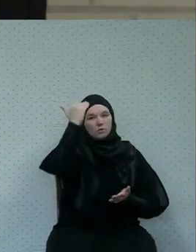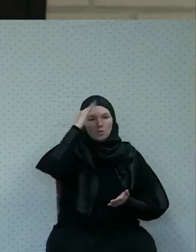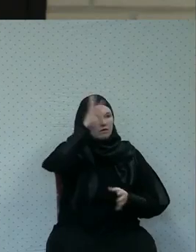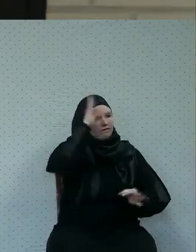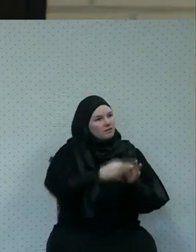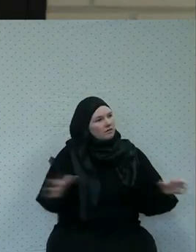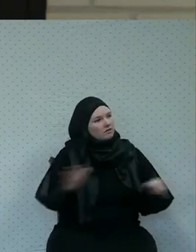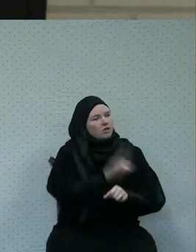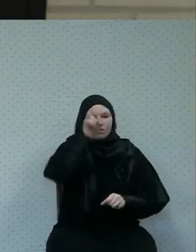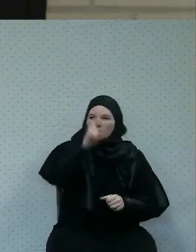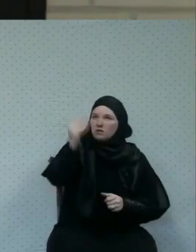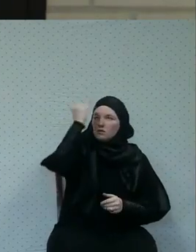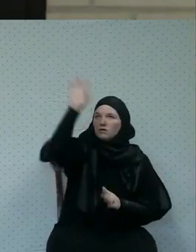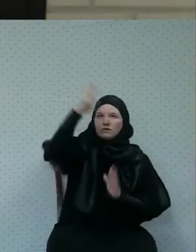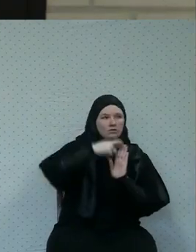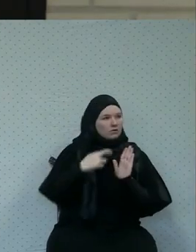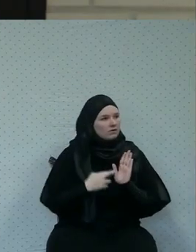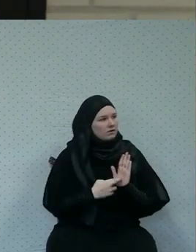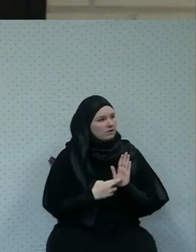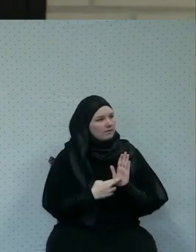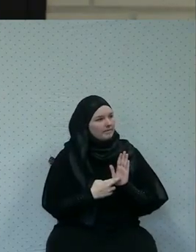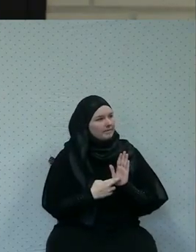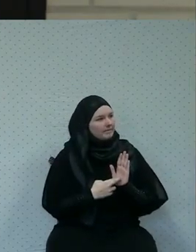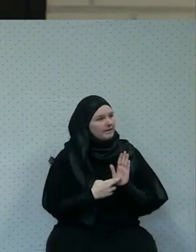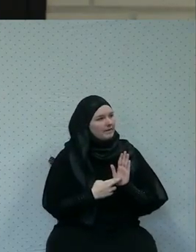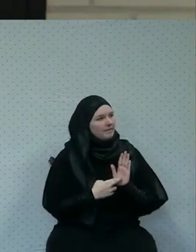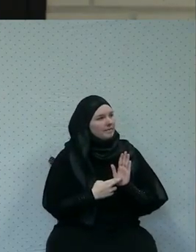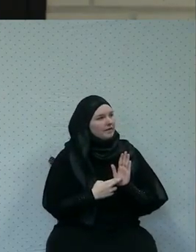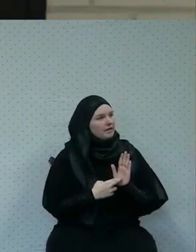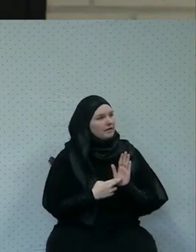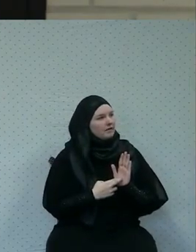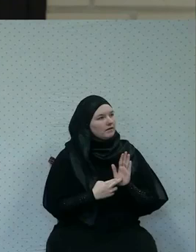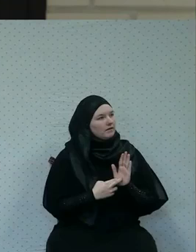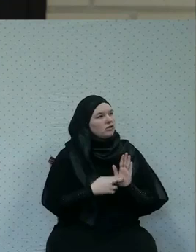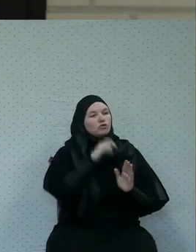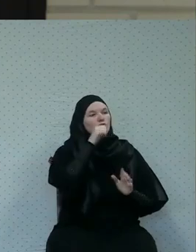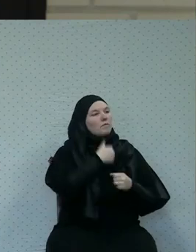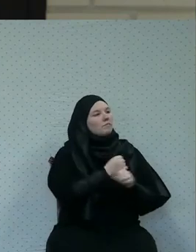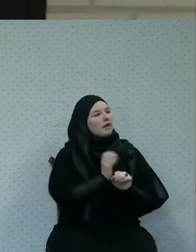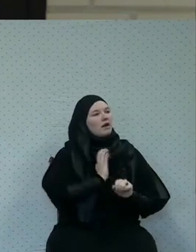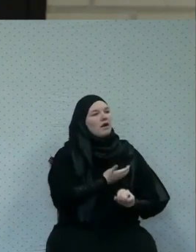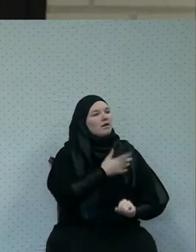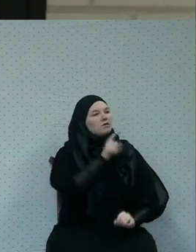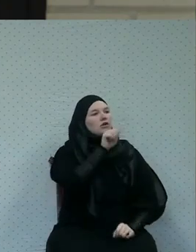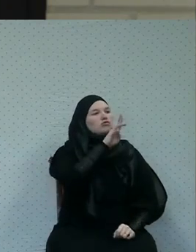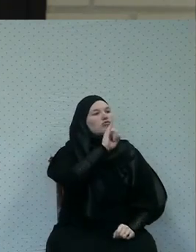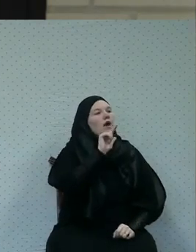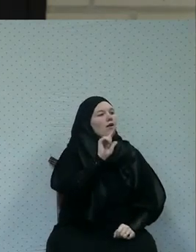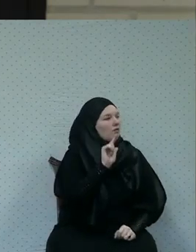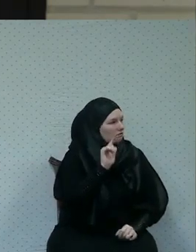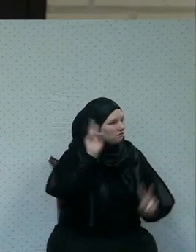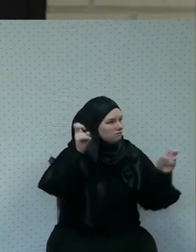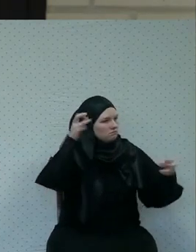كَفَرُوا. Don't make us a fitna. Don't make us a trial to those who have not